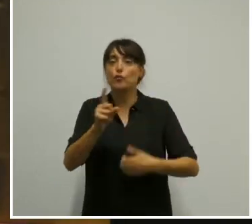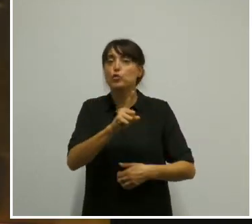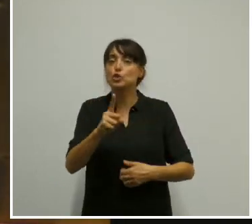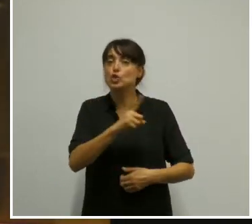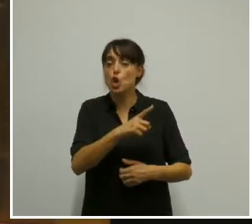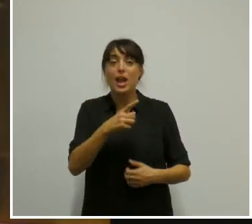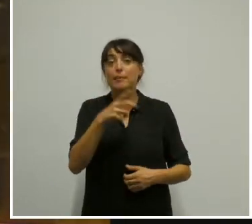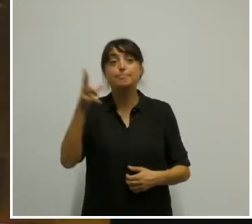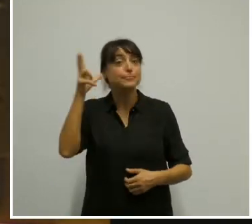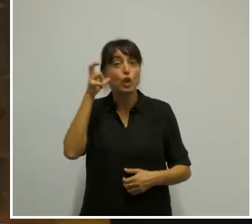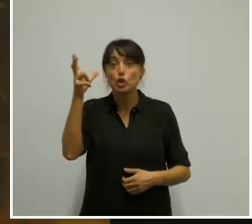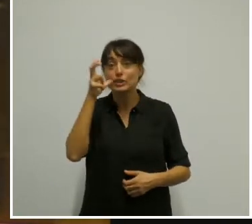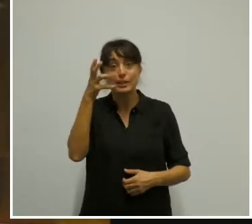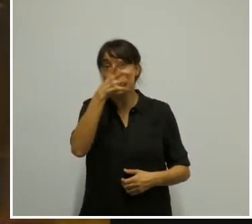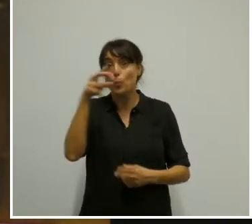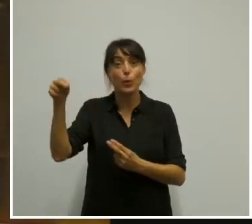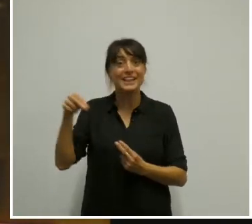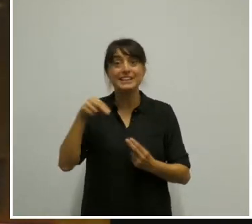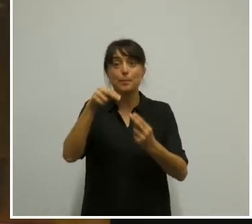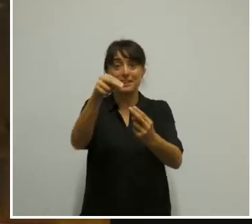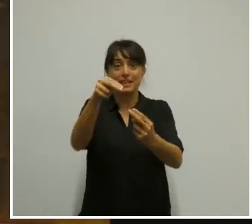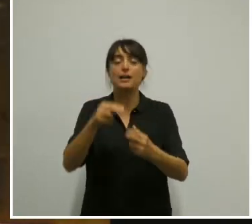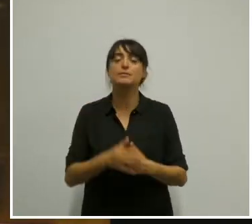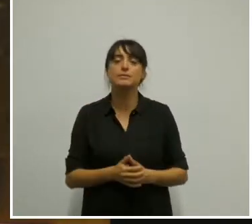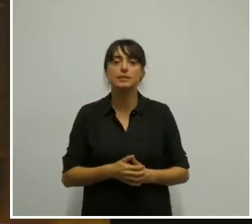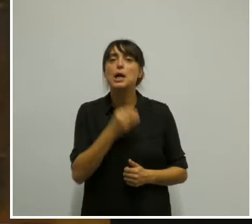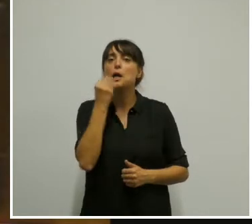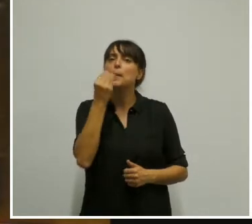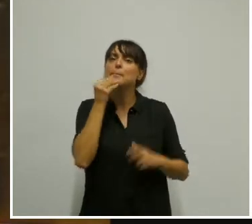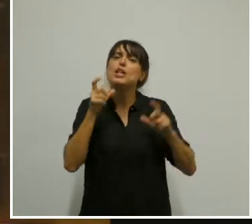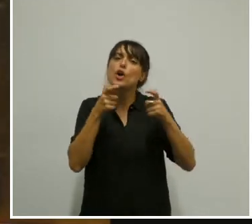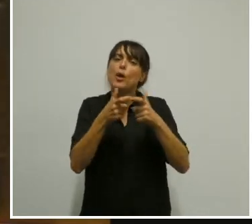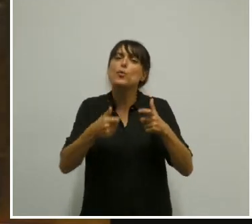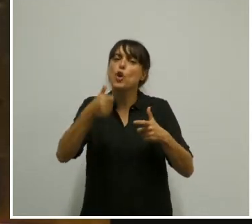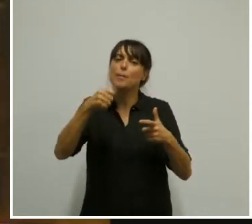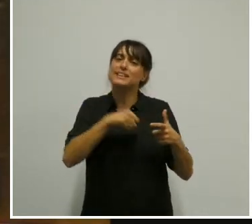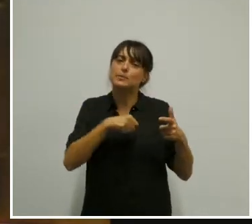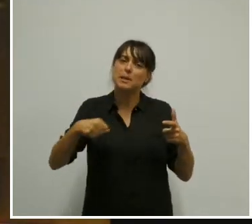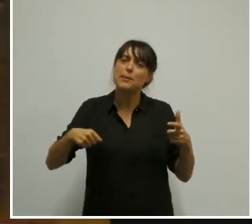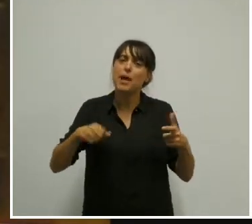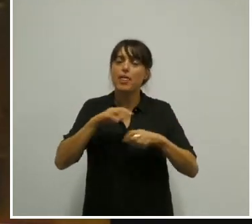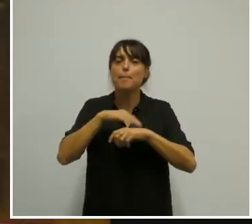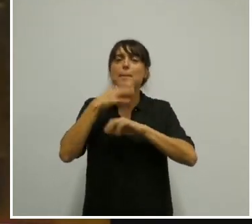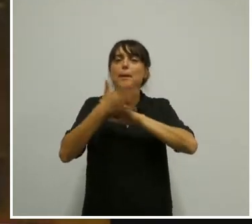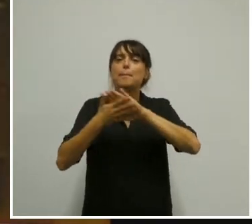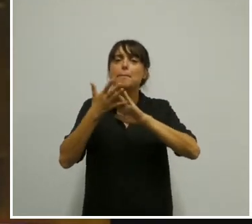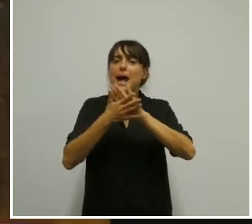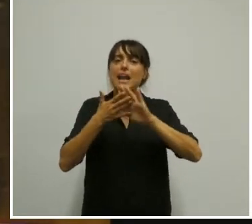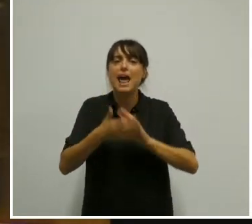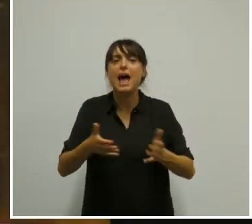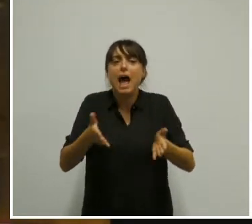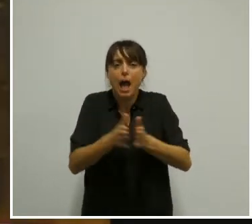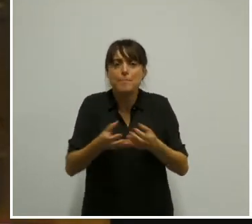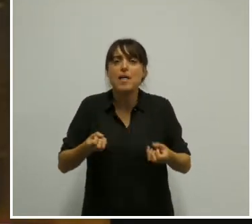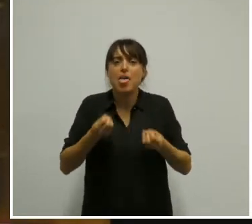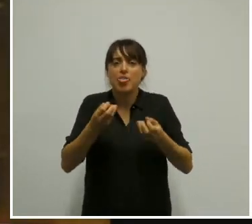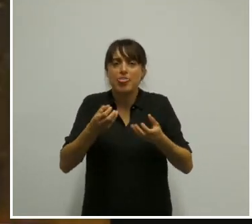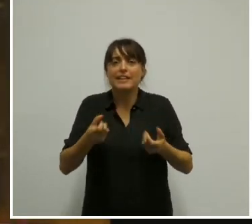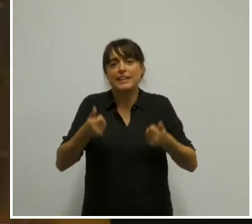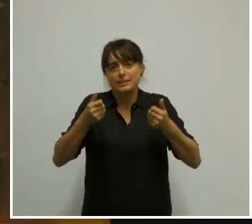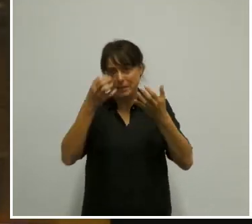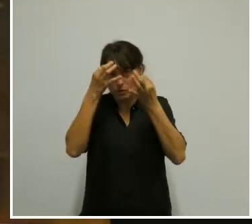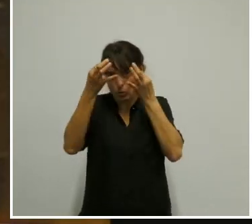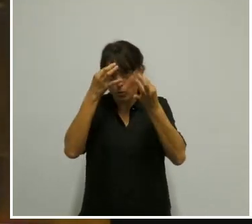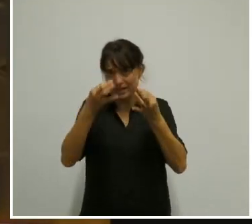No, però jo t'estic... Això en una reunió una mica més privada sí que podrem entrar en dades una mica més concretes. Si s'ha de resoldre algun